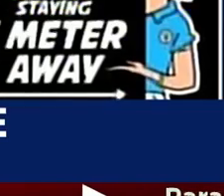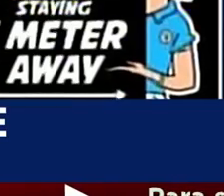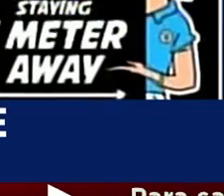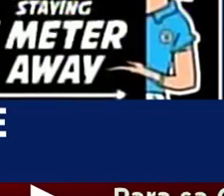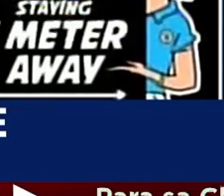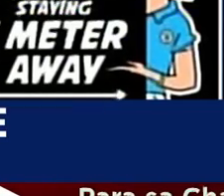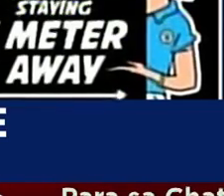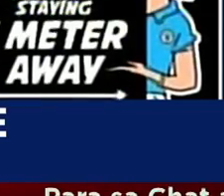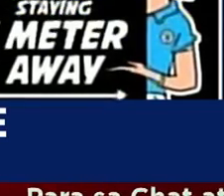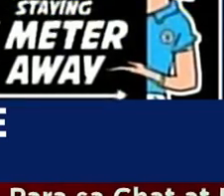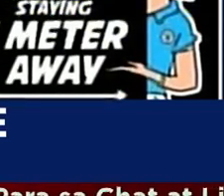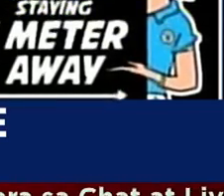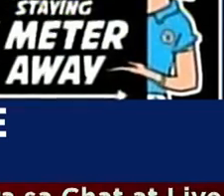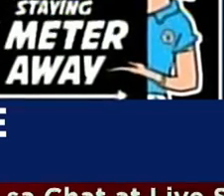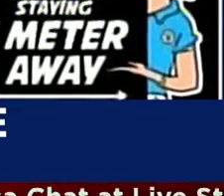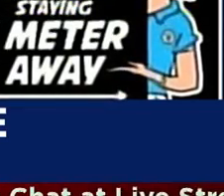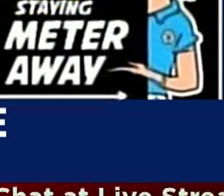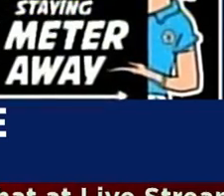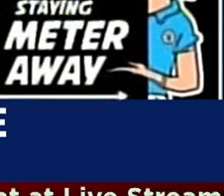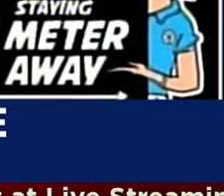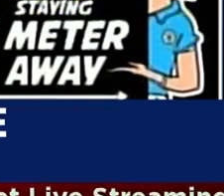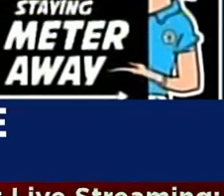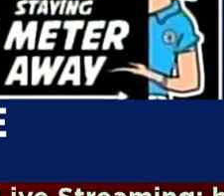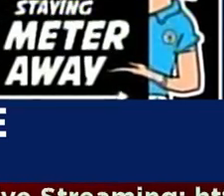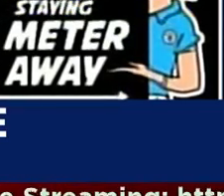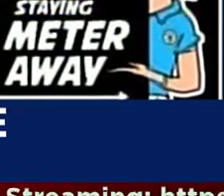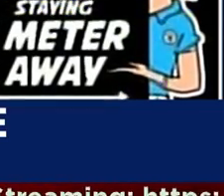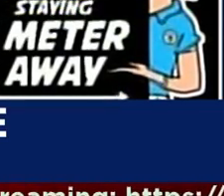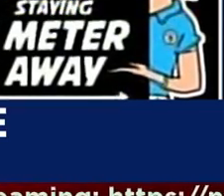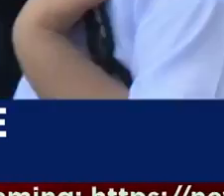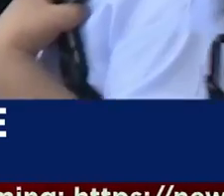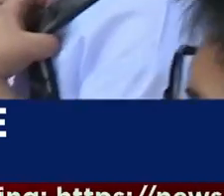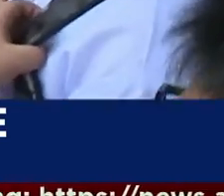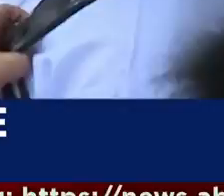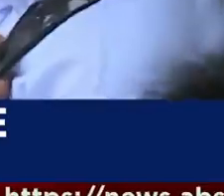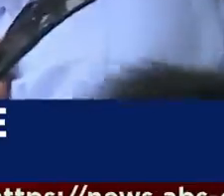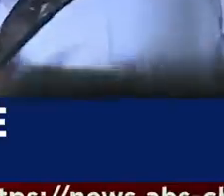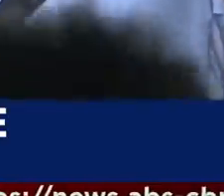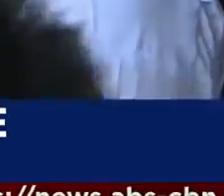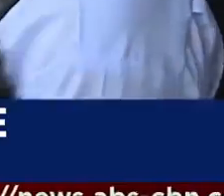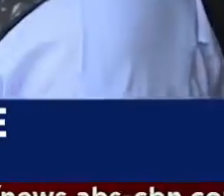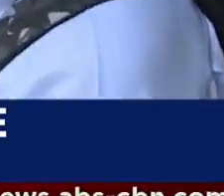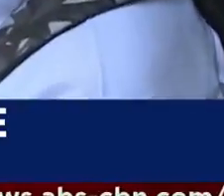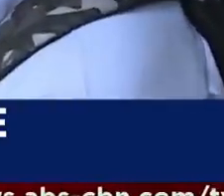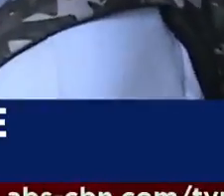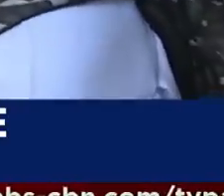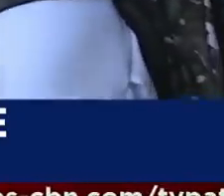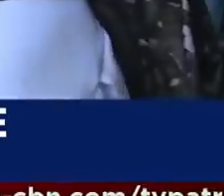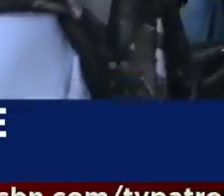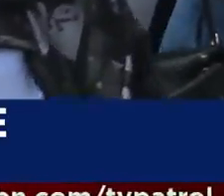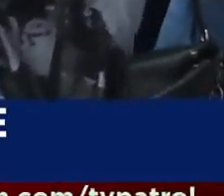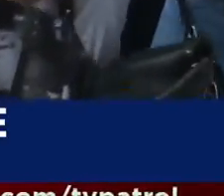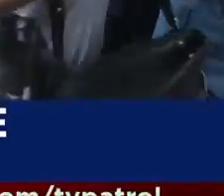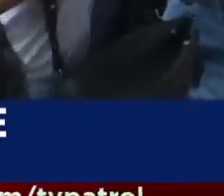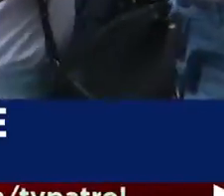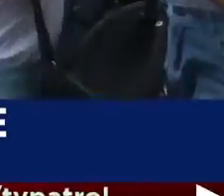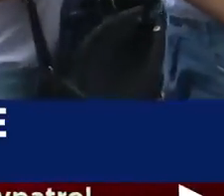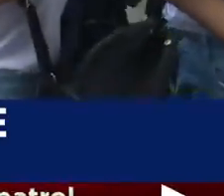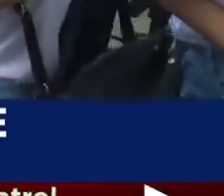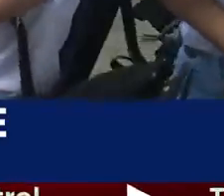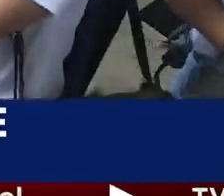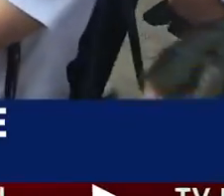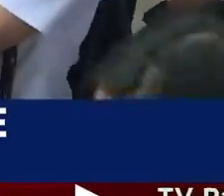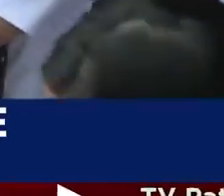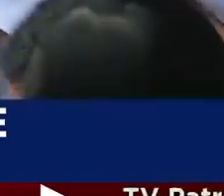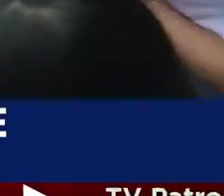mga ganitong klaseng hawaan ngayon, even when you are vaccinated. Kaya mahalagang ipaintindi sa